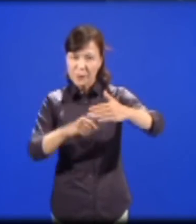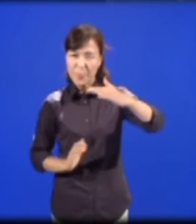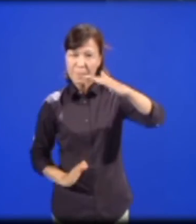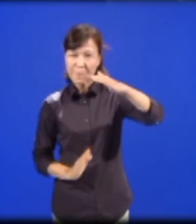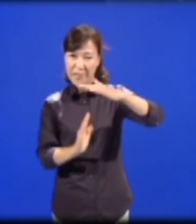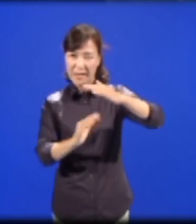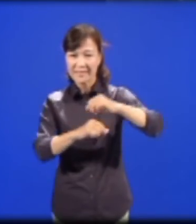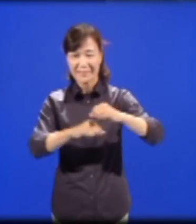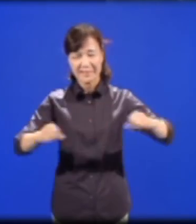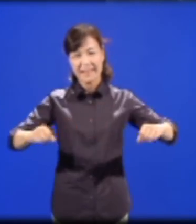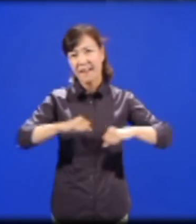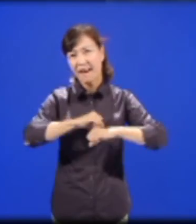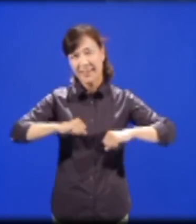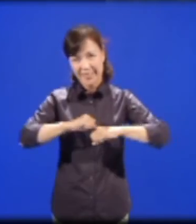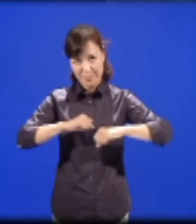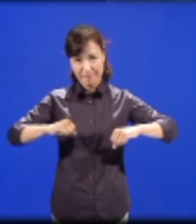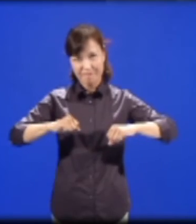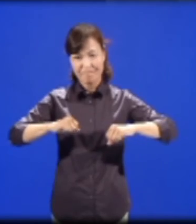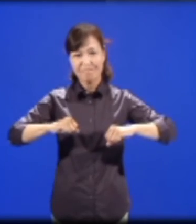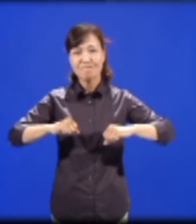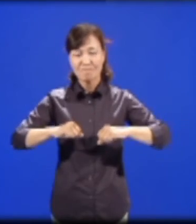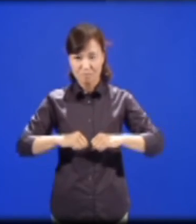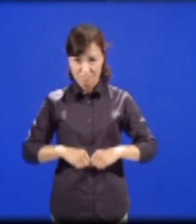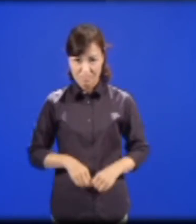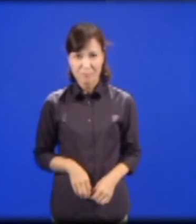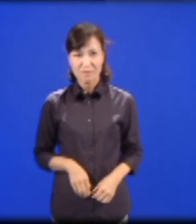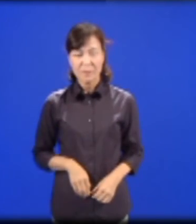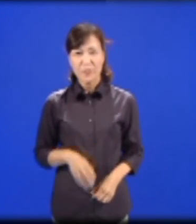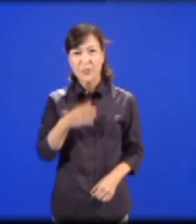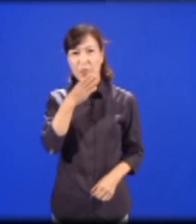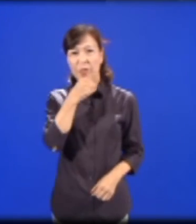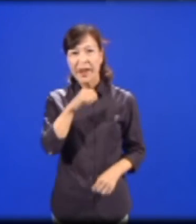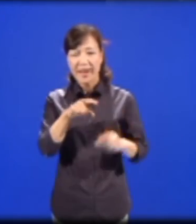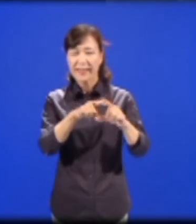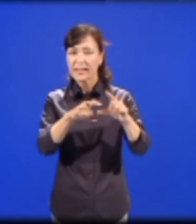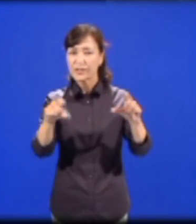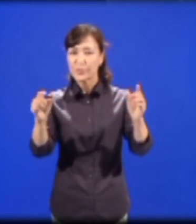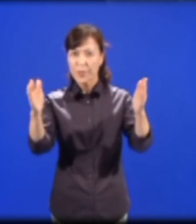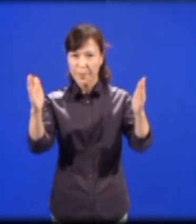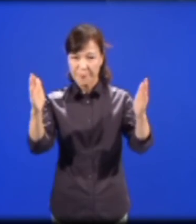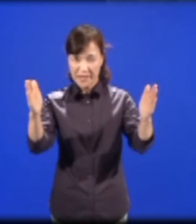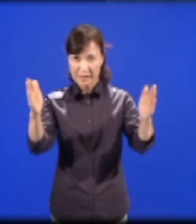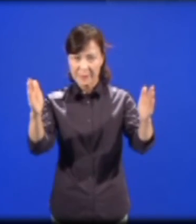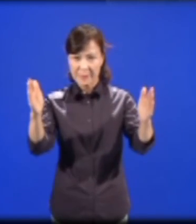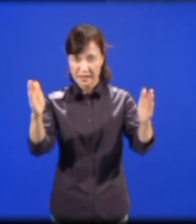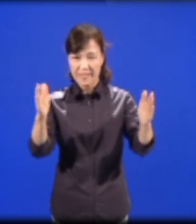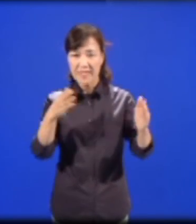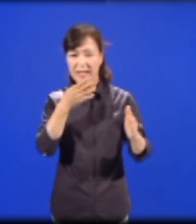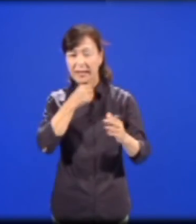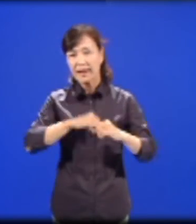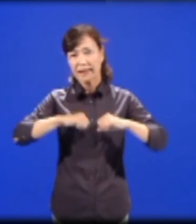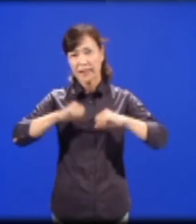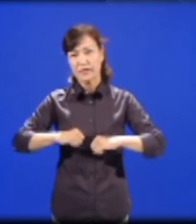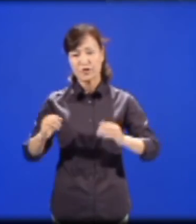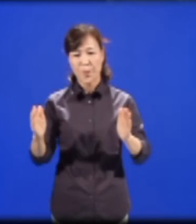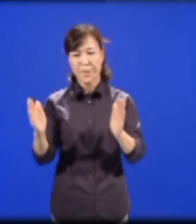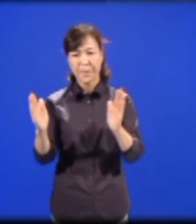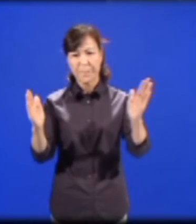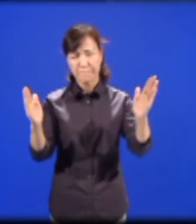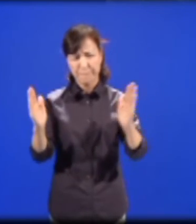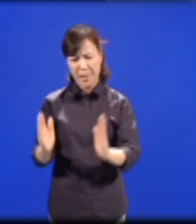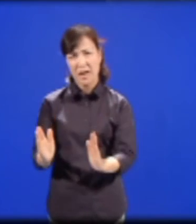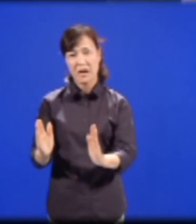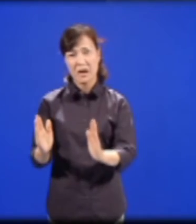長寿国なんですよ。でもその平均寿命と健康寿命の間には大きな差があるんです